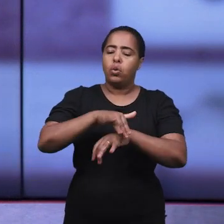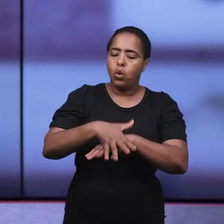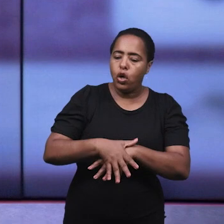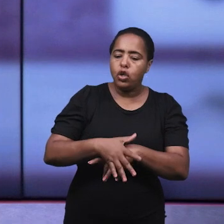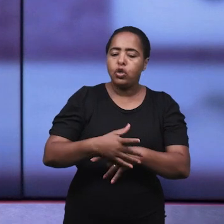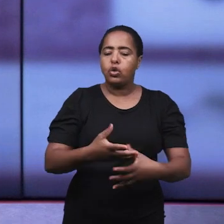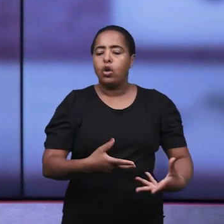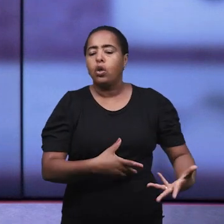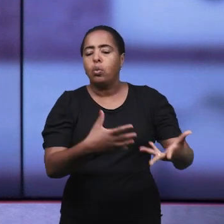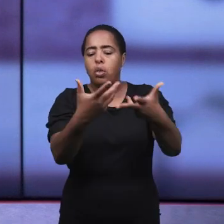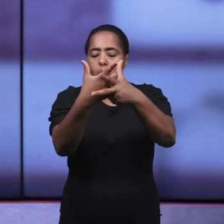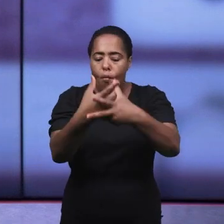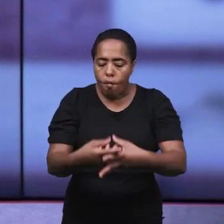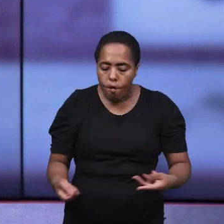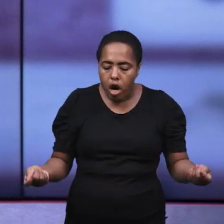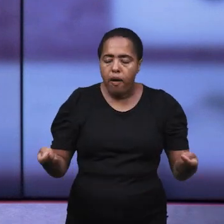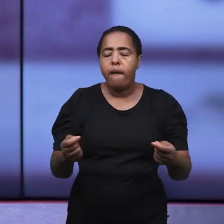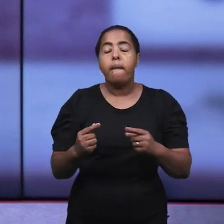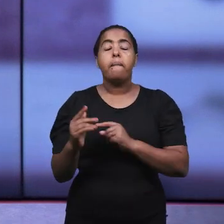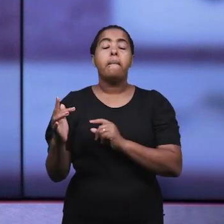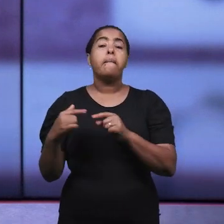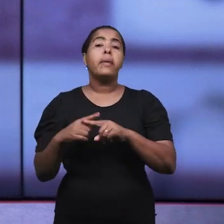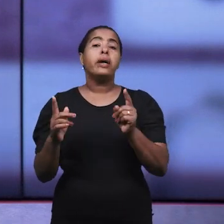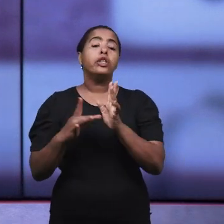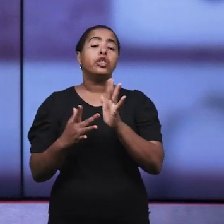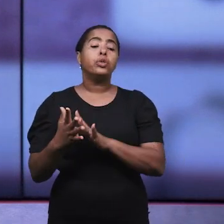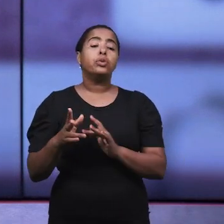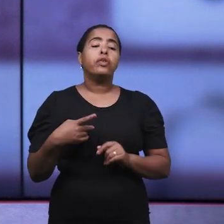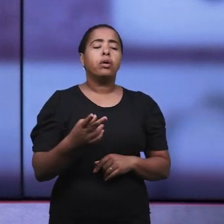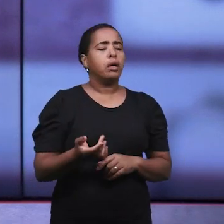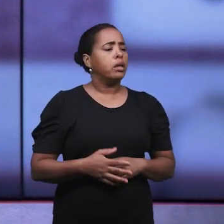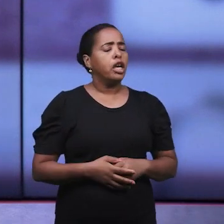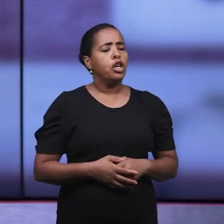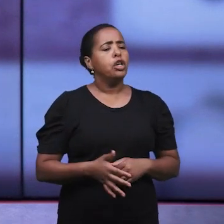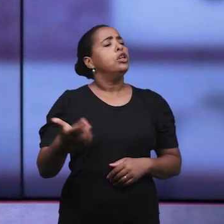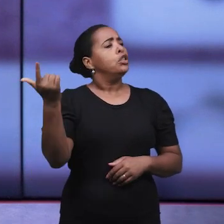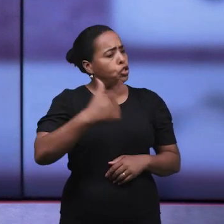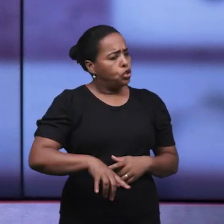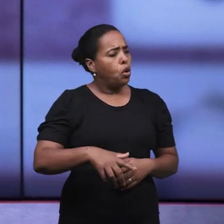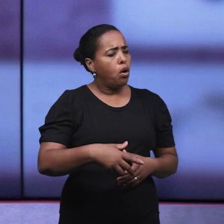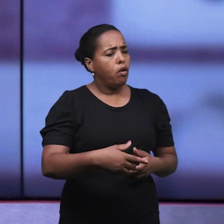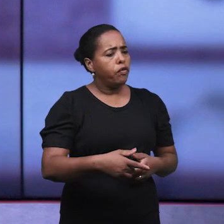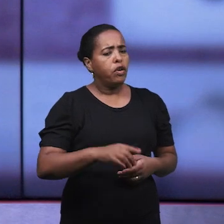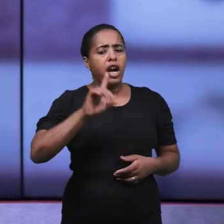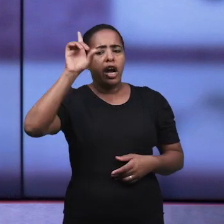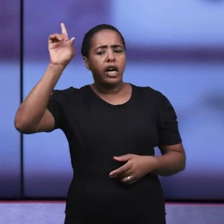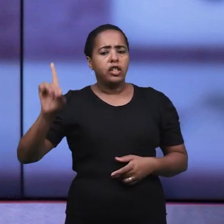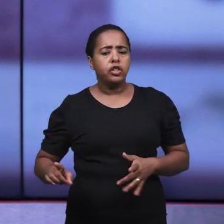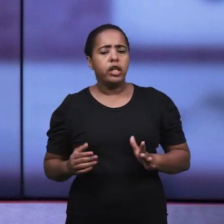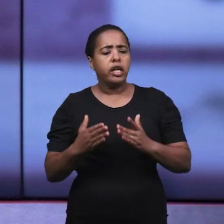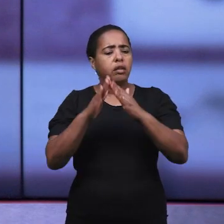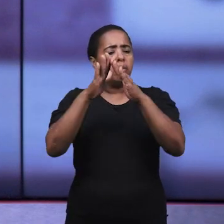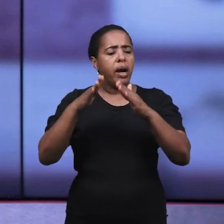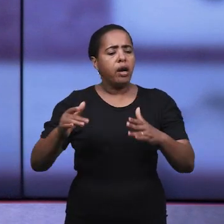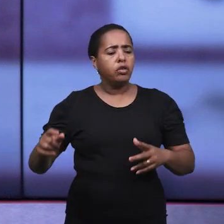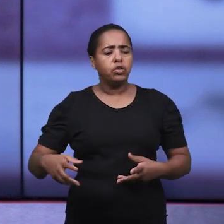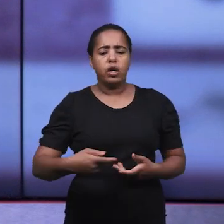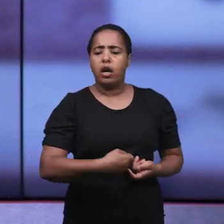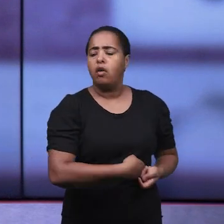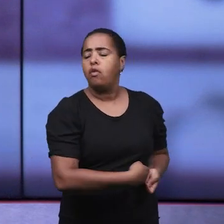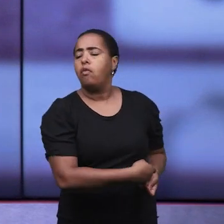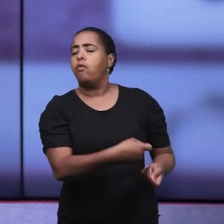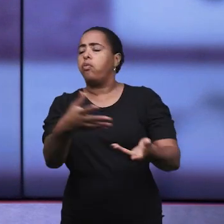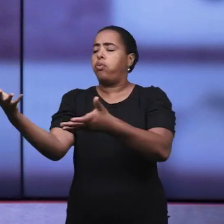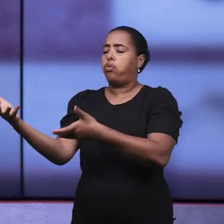en mer haute et en venir avec les filets vides. Mais quelles étaient les paroles de Jésus? Lancez le filet à droite